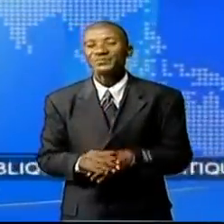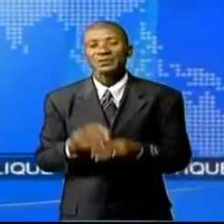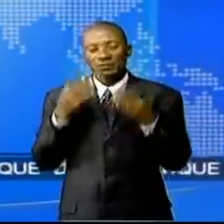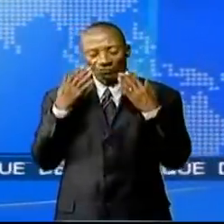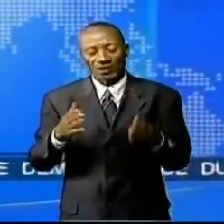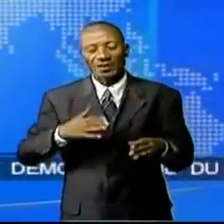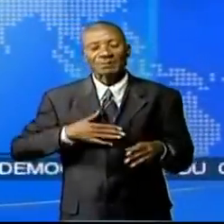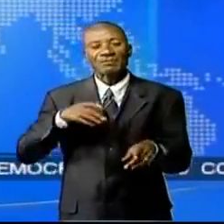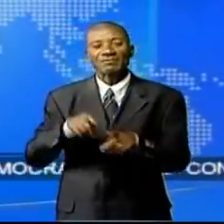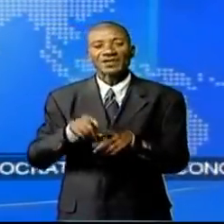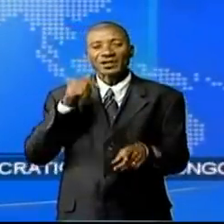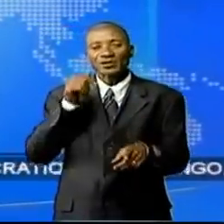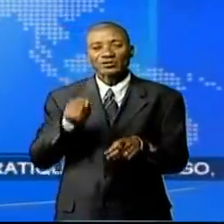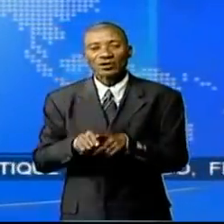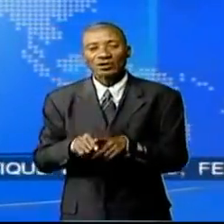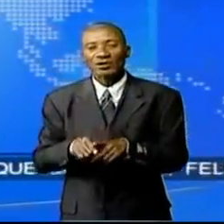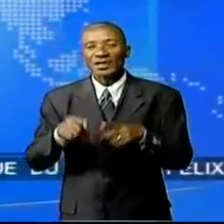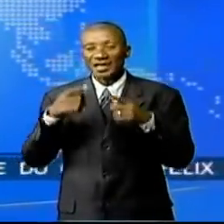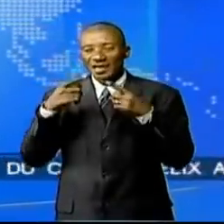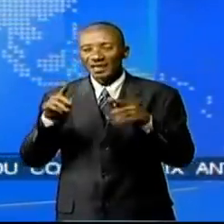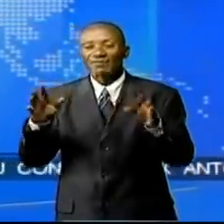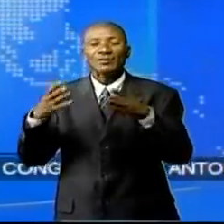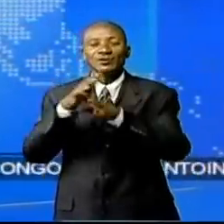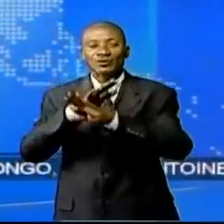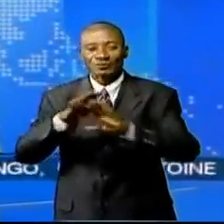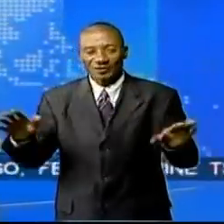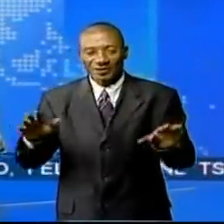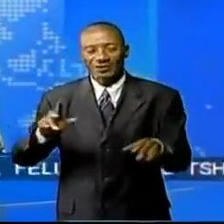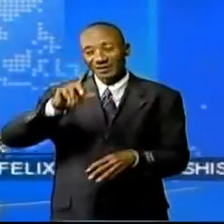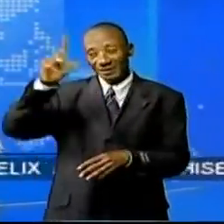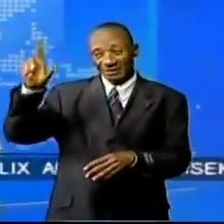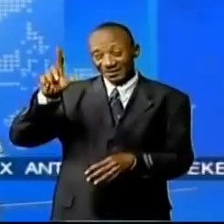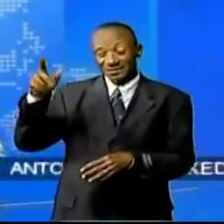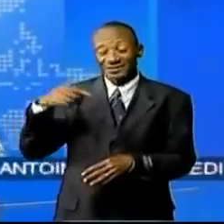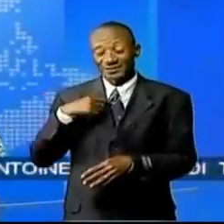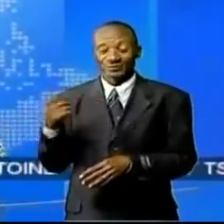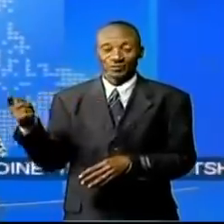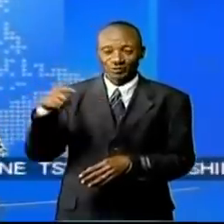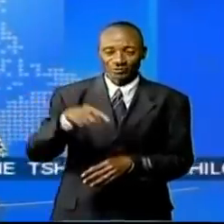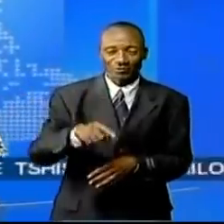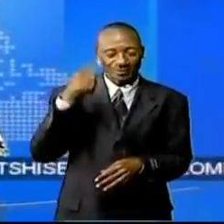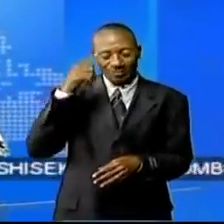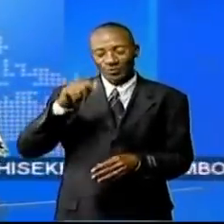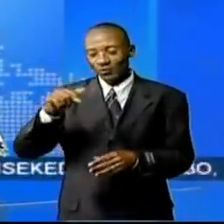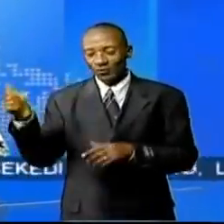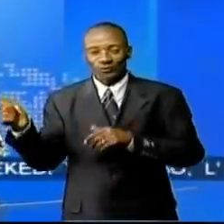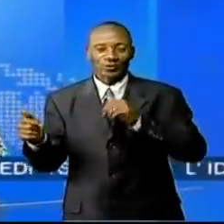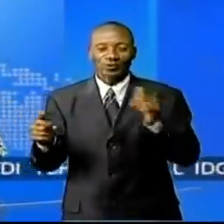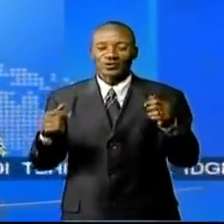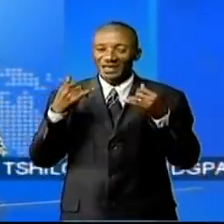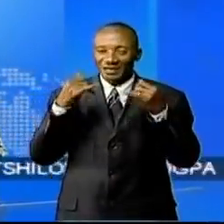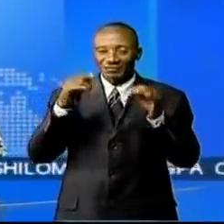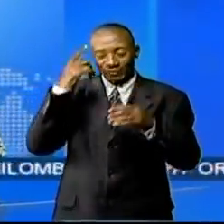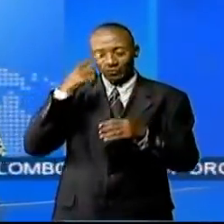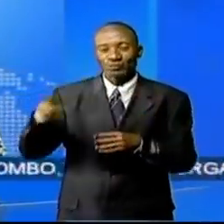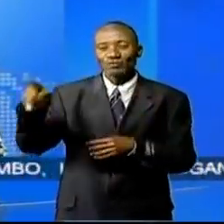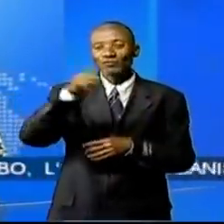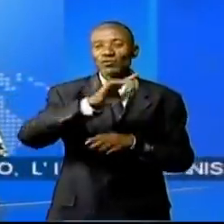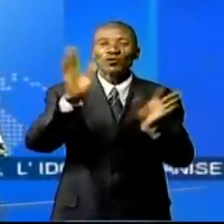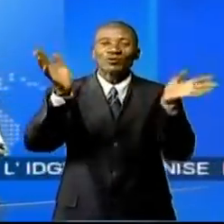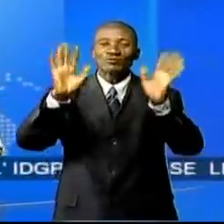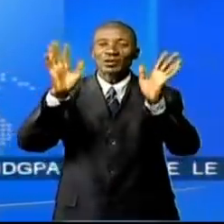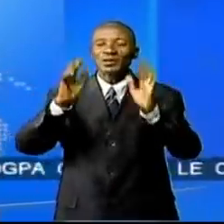de l'avoir suivi. Le prochain rendez-vous avec l'actualité, c'est tout à l'heure à 20h dans une présentation de Sandra Nyangi. Au revoir.